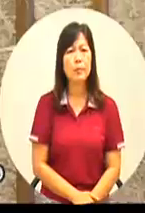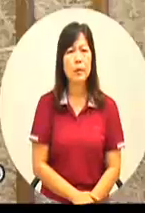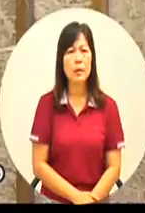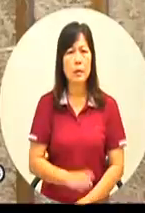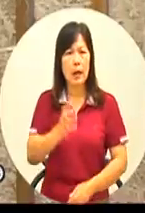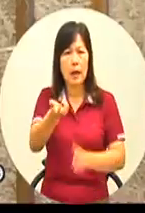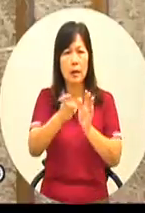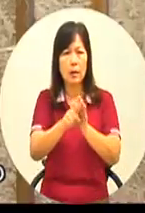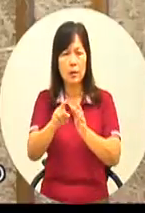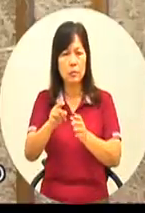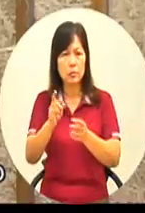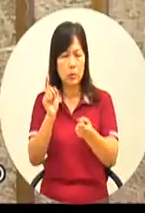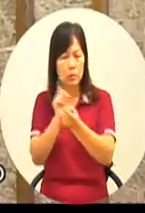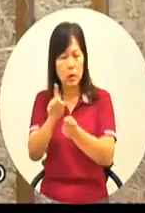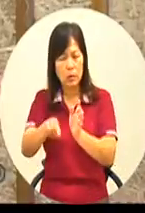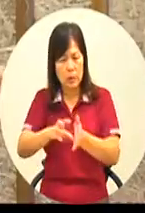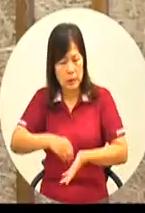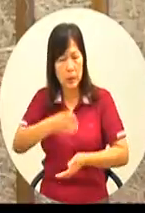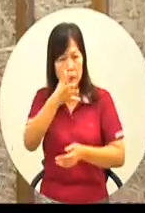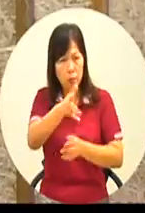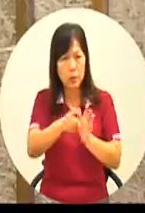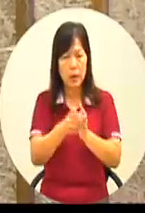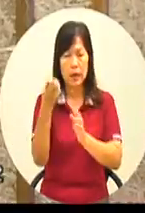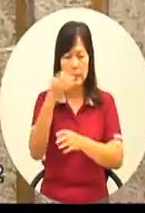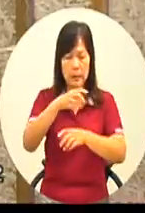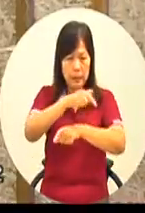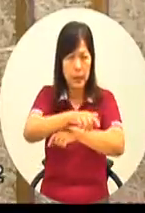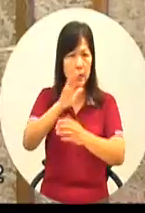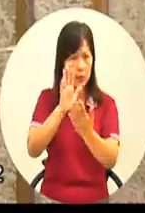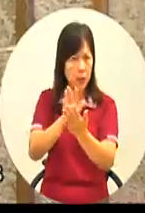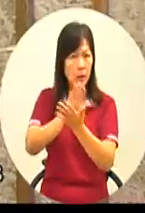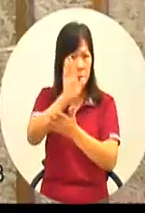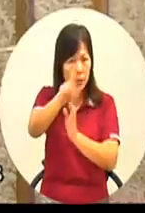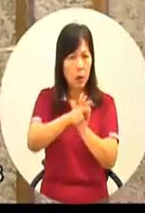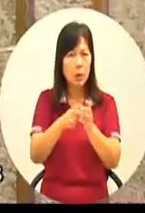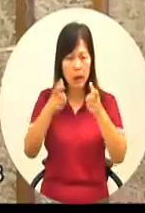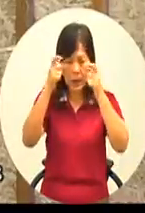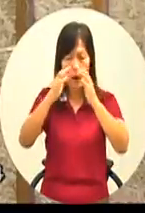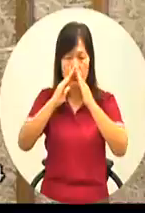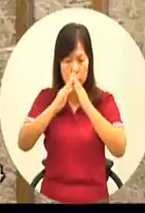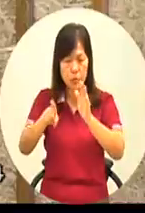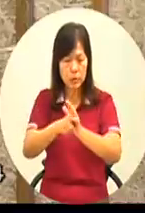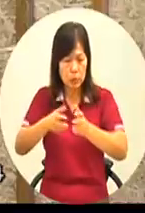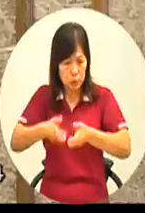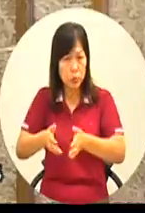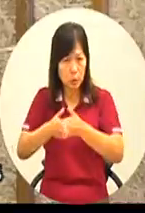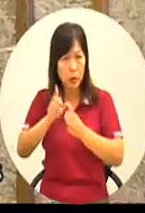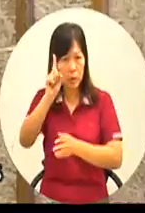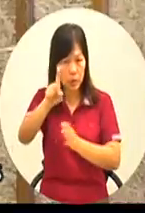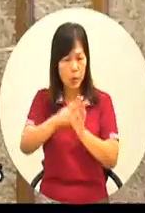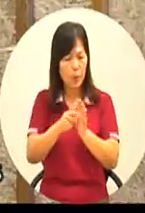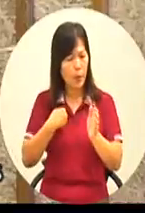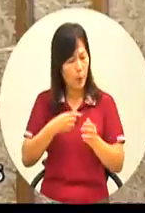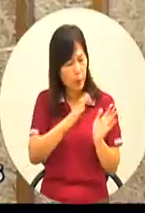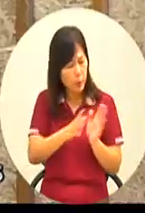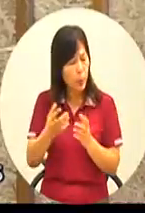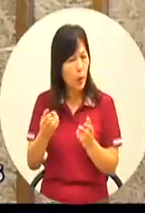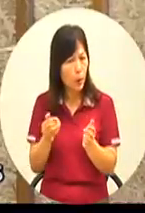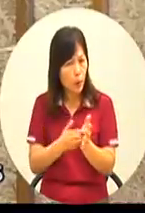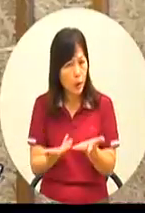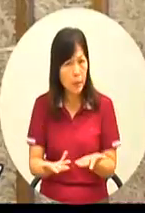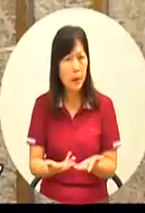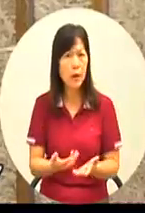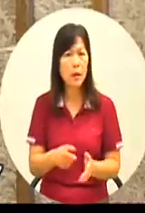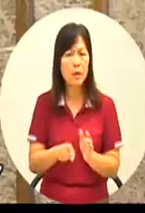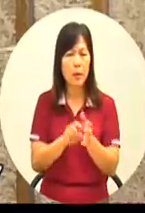员所提询的，包括说新南向之后，高雄是重点发展基地，到底我们准备好了没有哈？那我跟议员报告